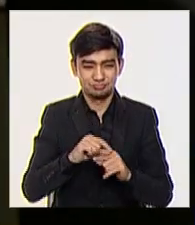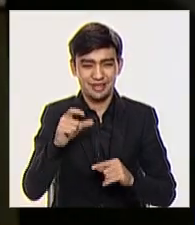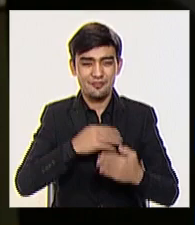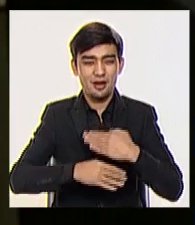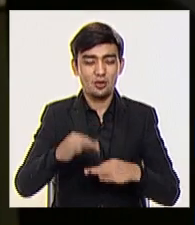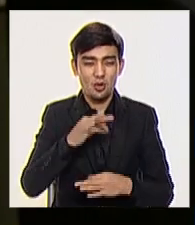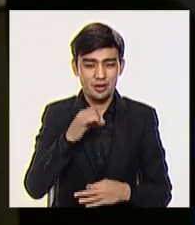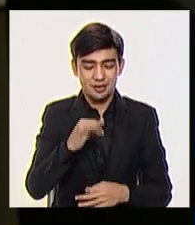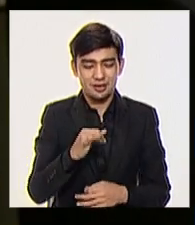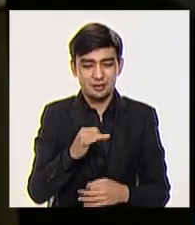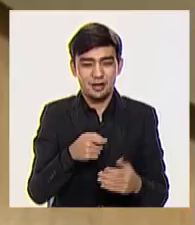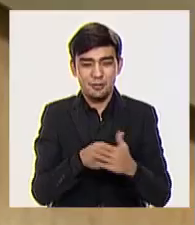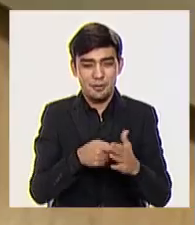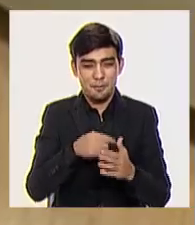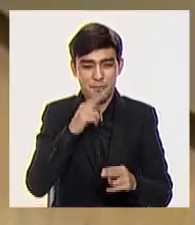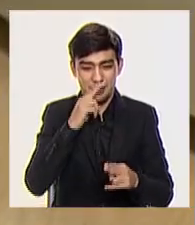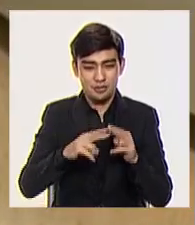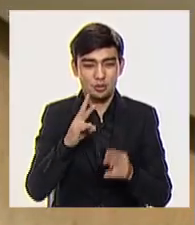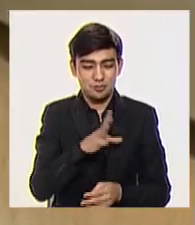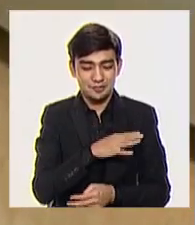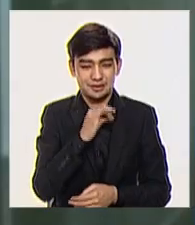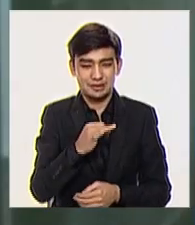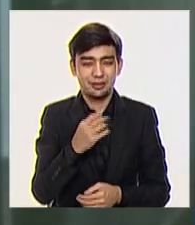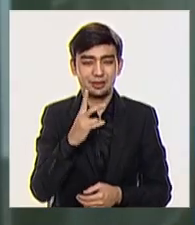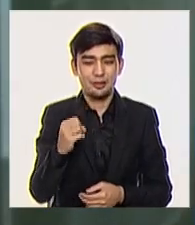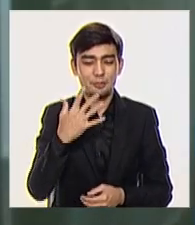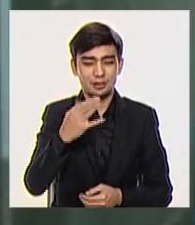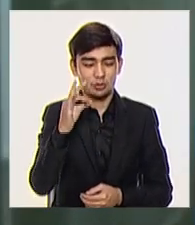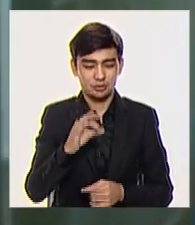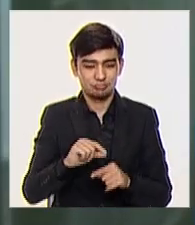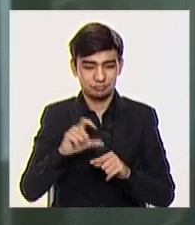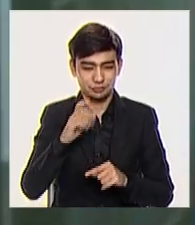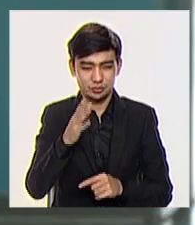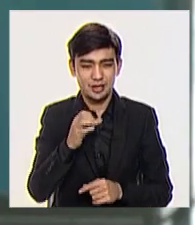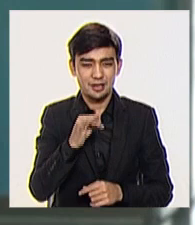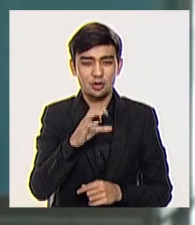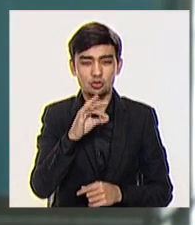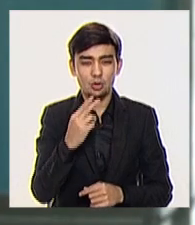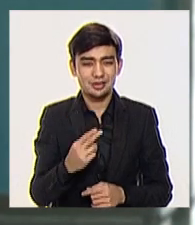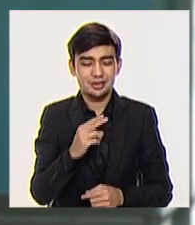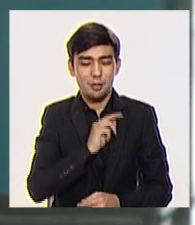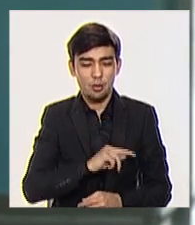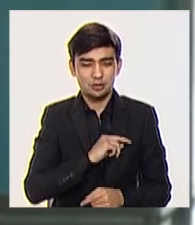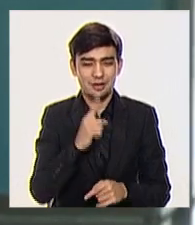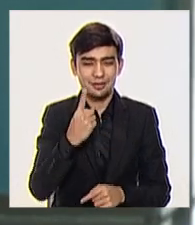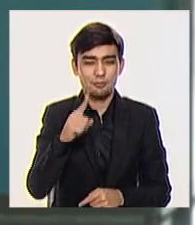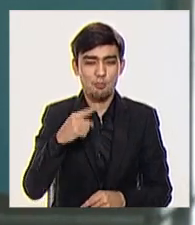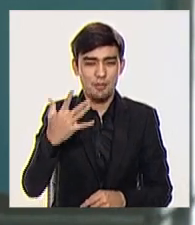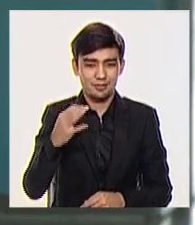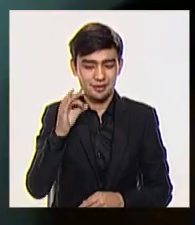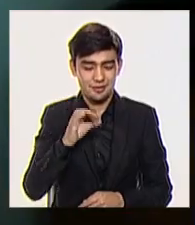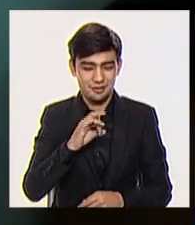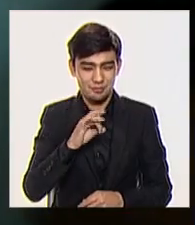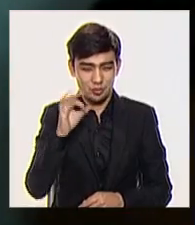случаю потери кормильца на 5%. В полтора раза повысятся зарплаты у соцработников и почти у 250